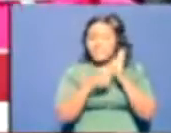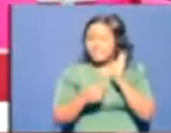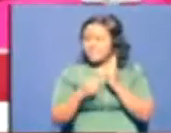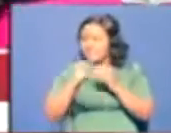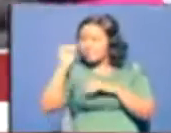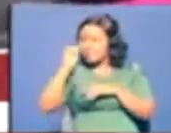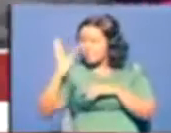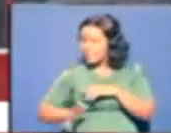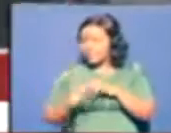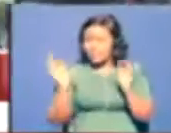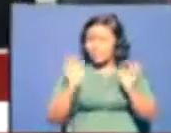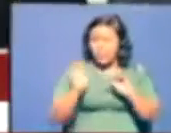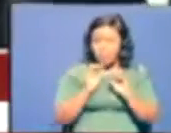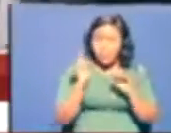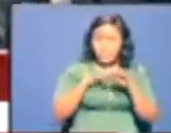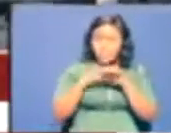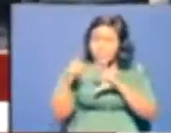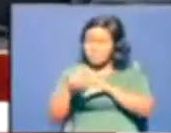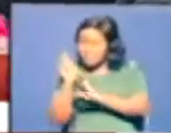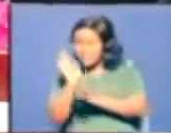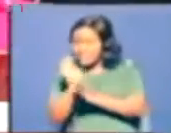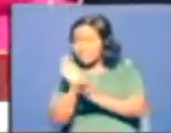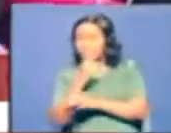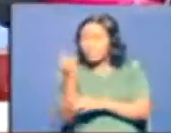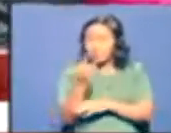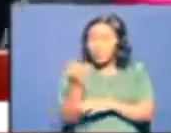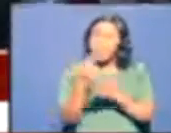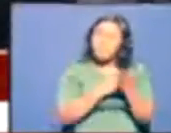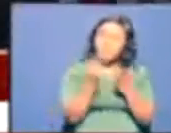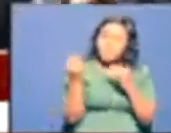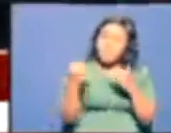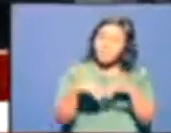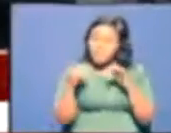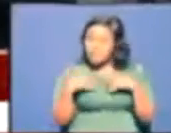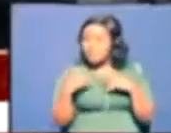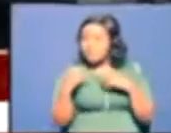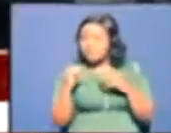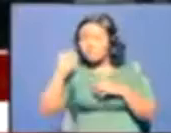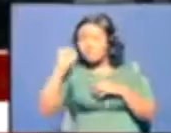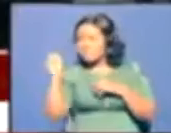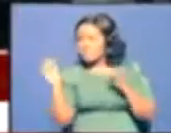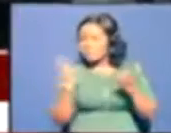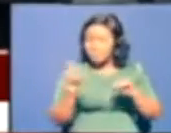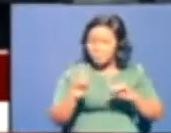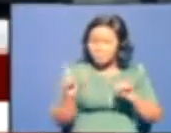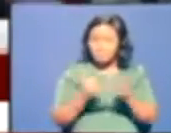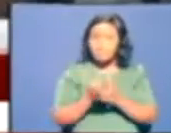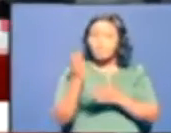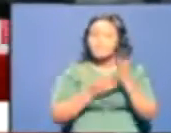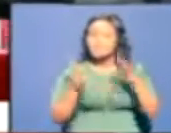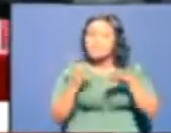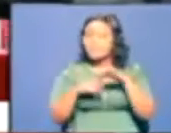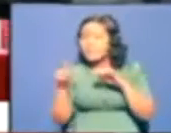maeneo ya kuabudu ni takatifu na sio pa kutumika kujipatia umaarufu wa kisiasa. Sometimes we invite politicians to talk to the